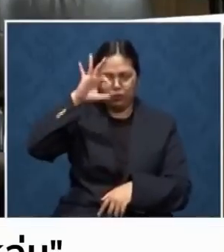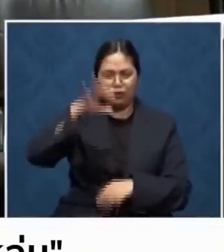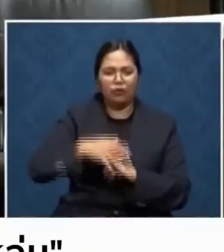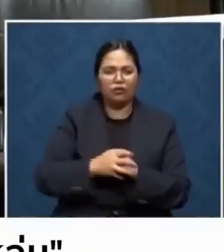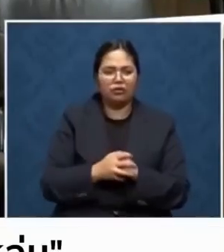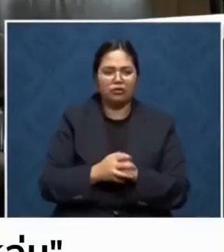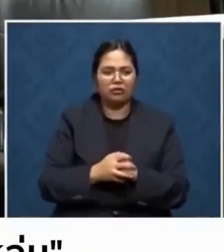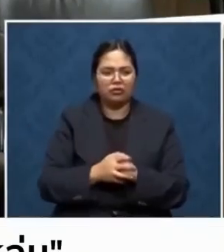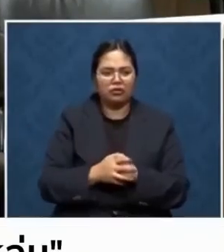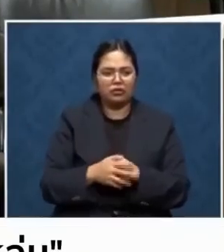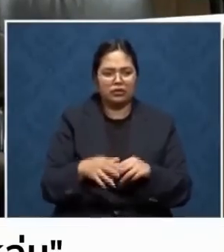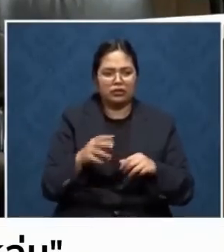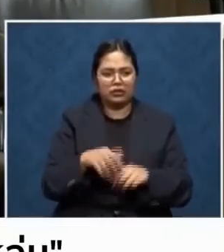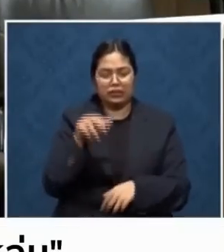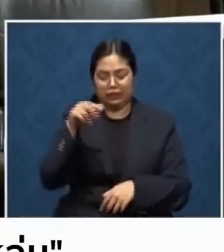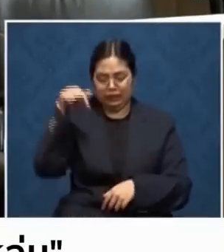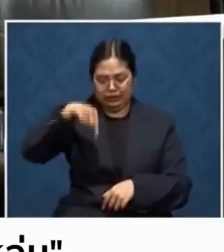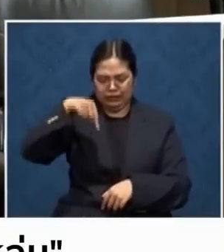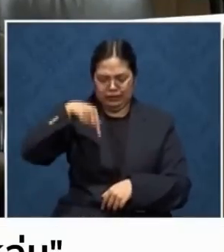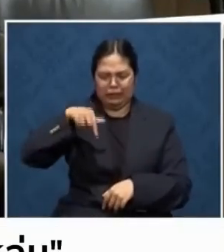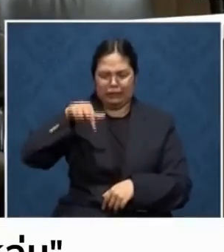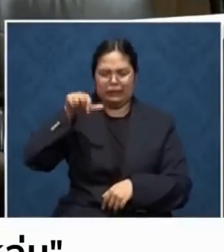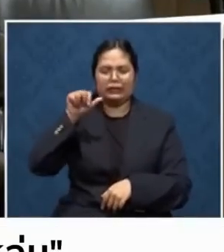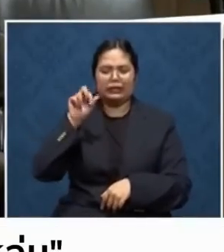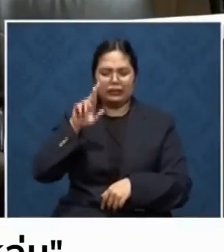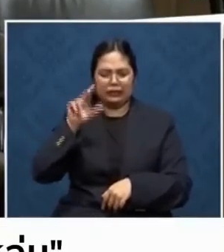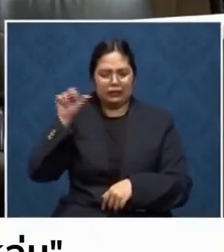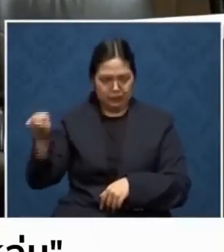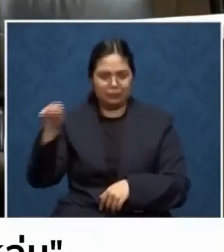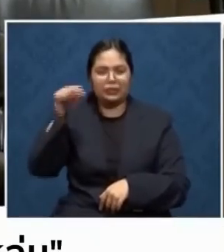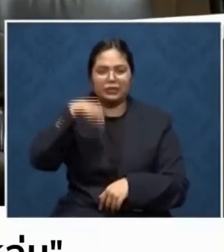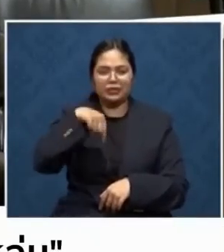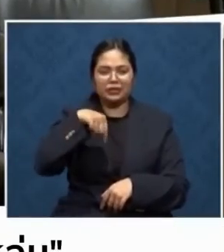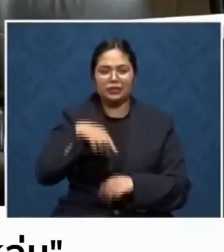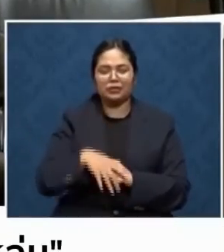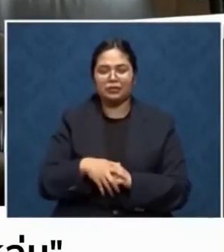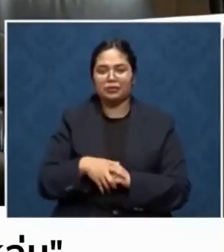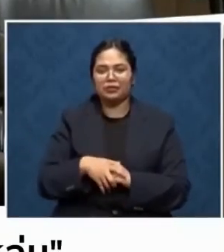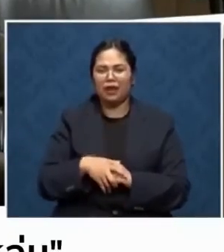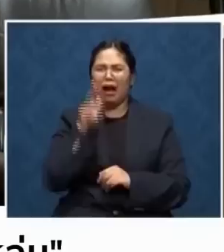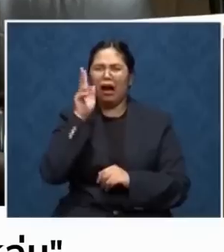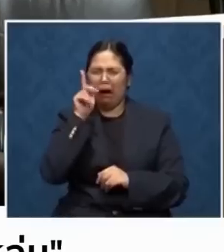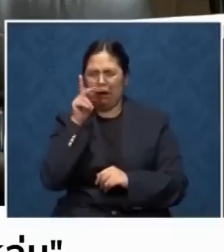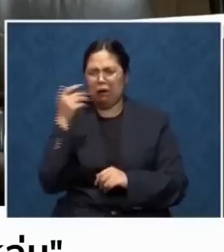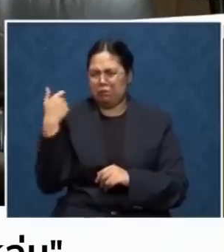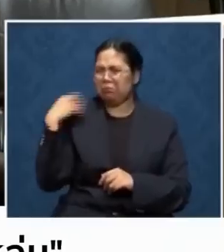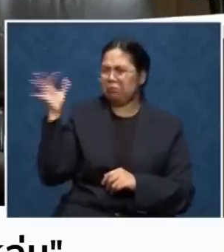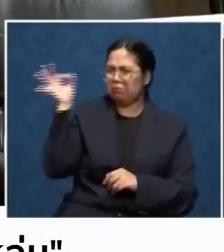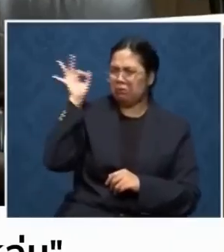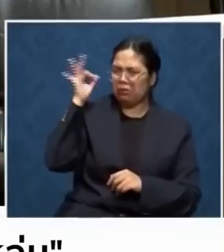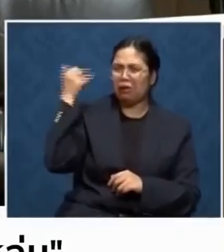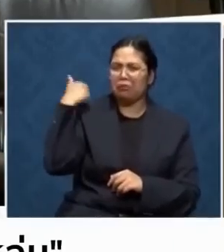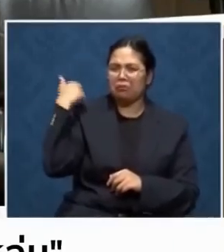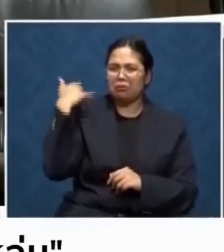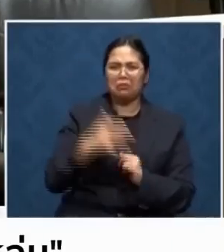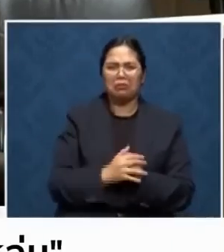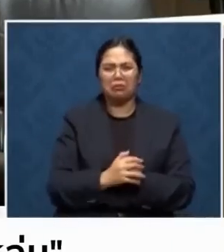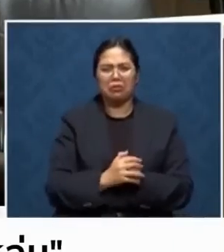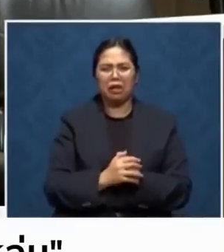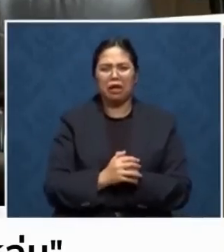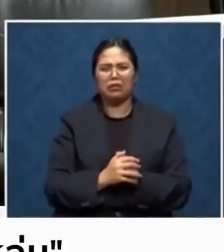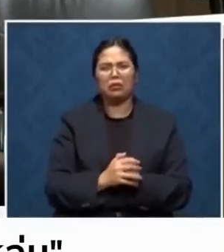านควบคุมการประชุมพร้อมกับขอให้นายวิโรจน์ได้ถอนคำพูดด้วยจะได้จบแล้วเดินหน้าต่อค่ะเราไปดูเหตุการณ์ที่เกิดขึ้น